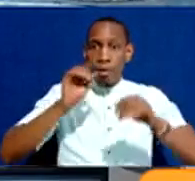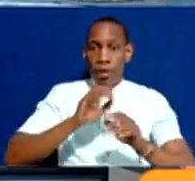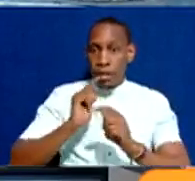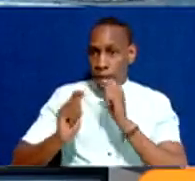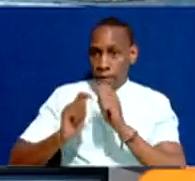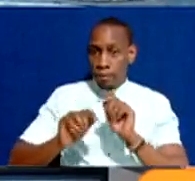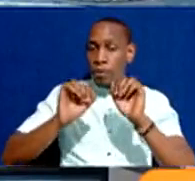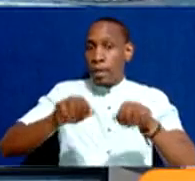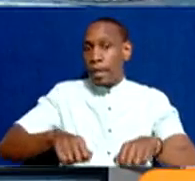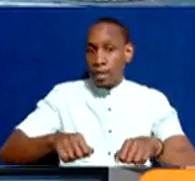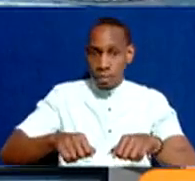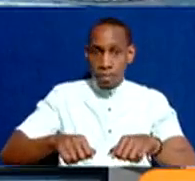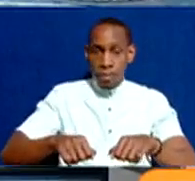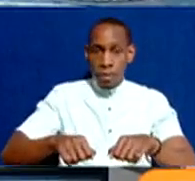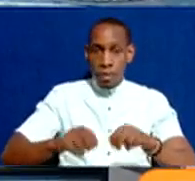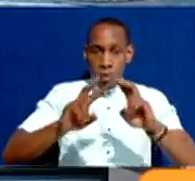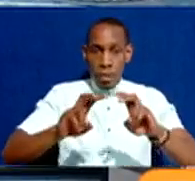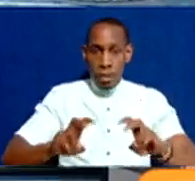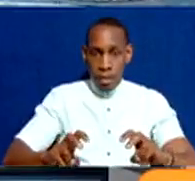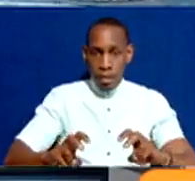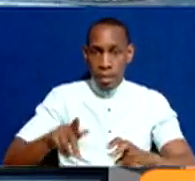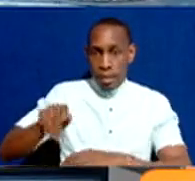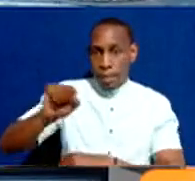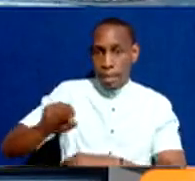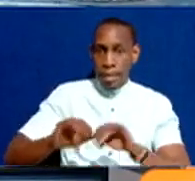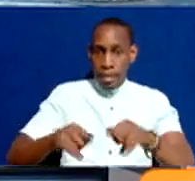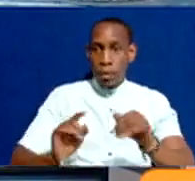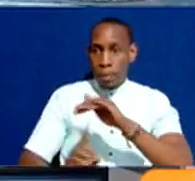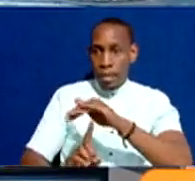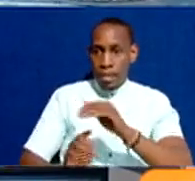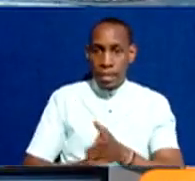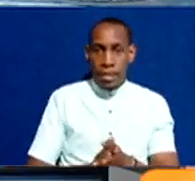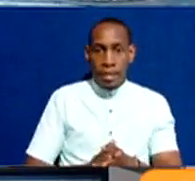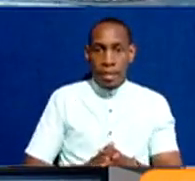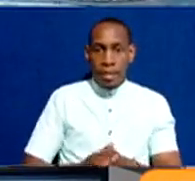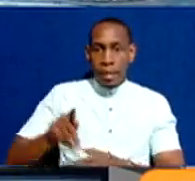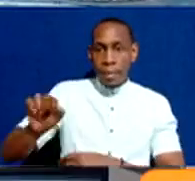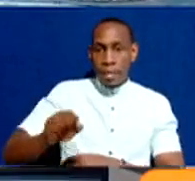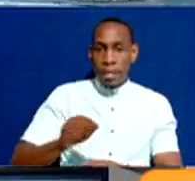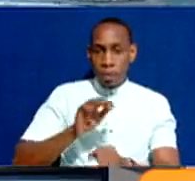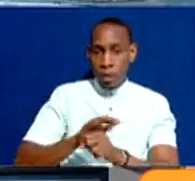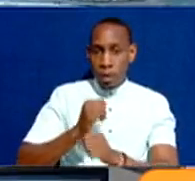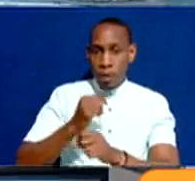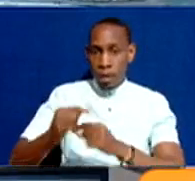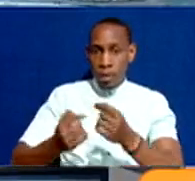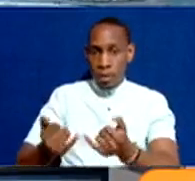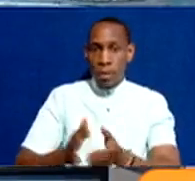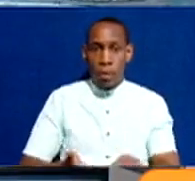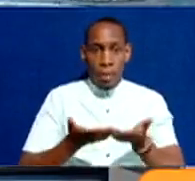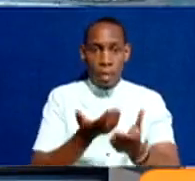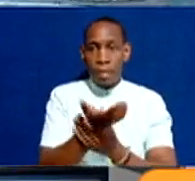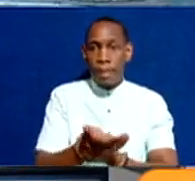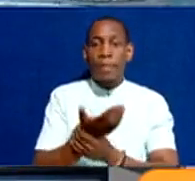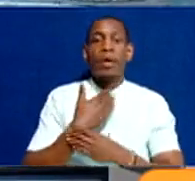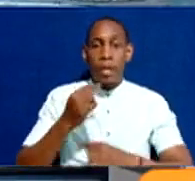kuhojiwa katika harakati za kuwasaka makatibu wapya wa wizara. Wengi wa makatibu wanaohudumu kwa sasa wamewasilisha maombi